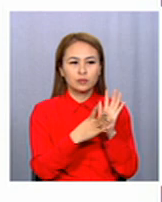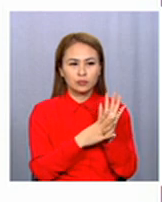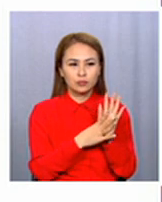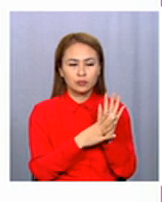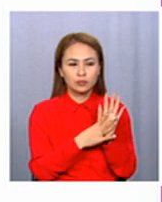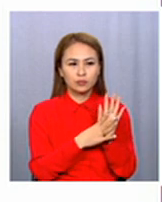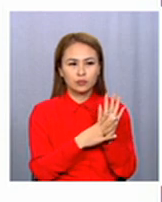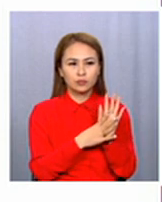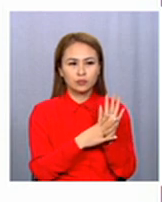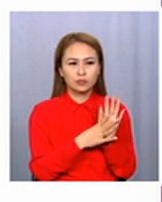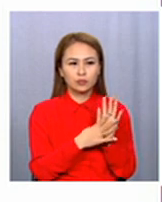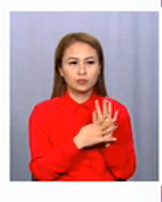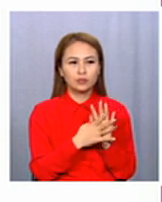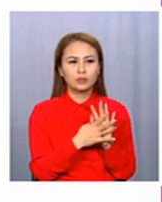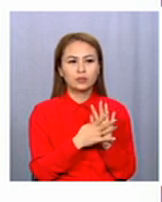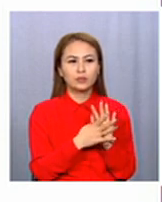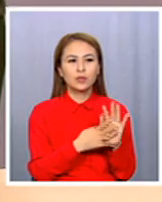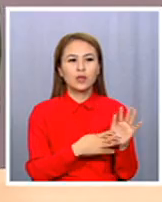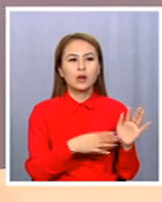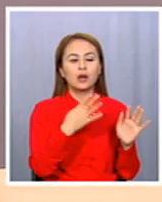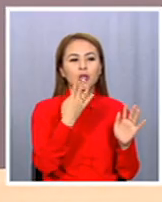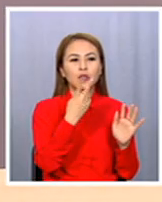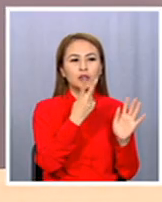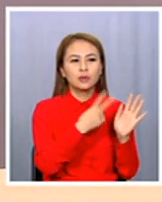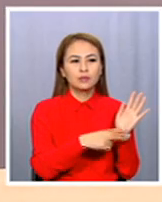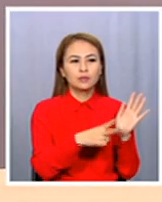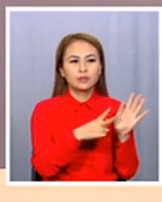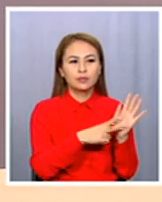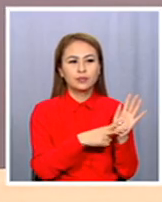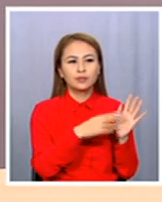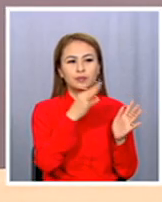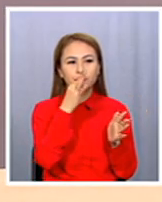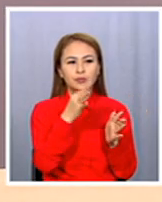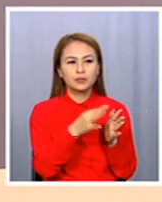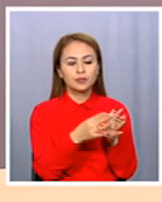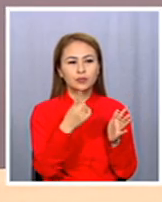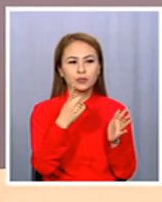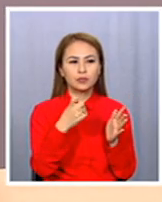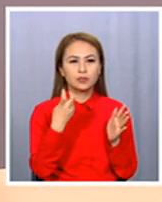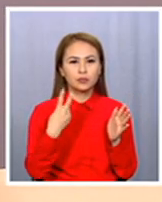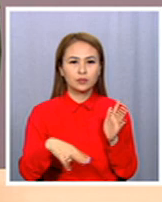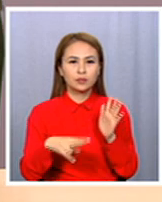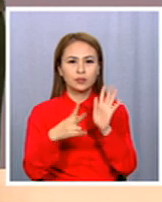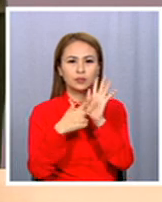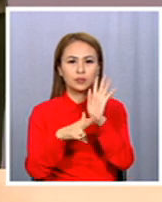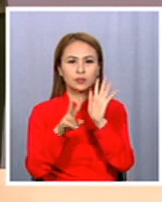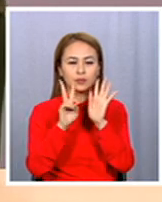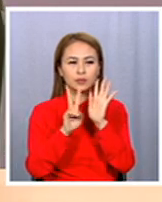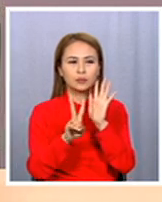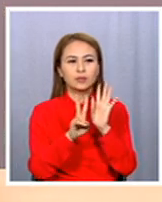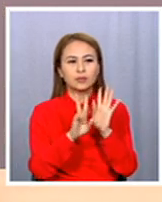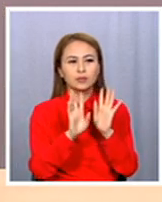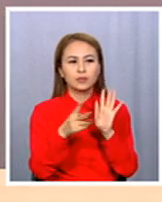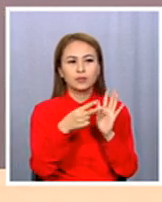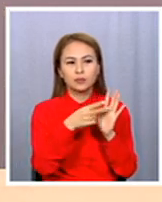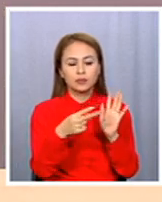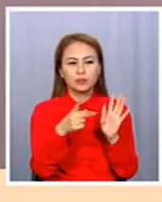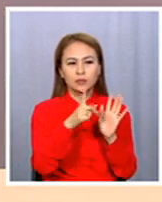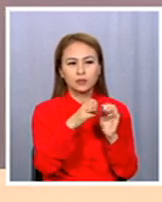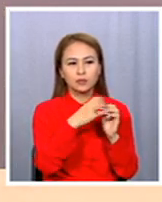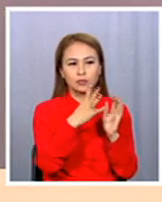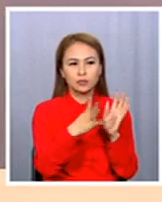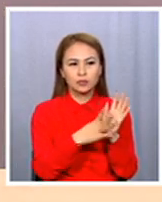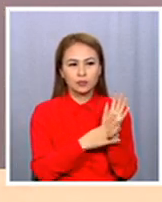120-дан 42 сандарын қосамыз. Қосындының мәні 120-дан 119-ға тең.